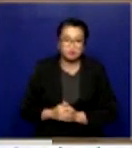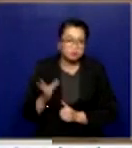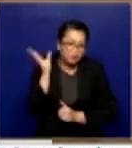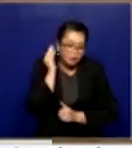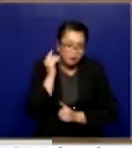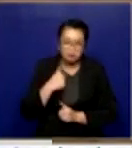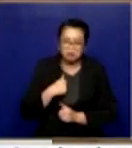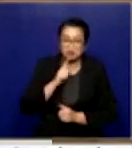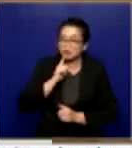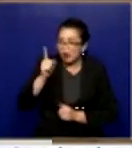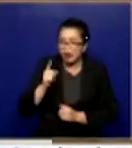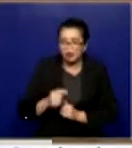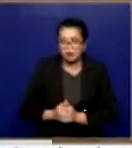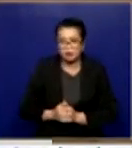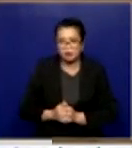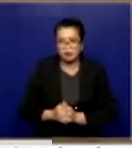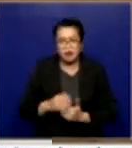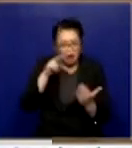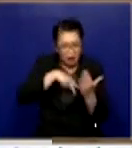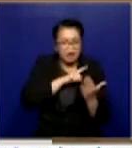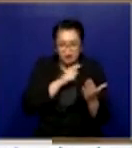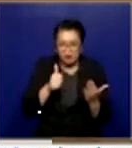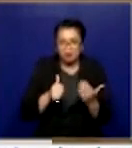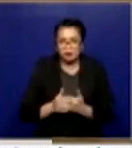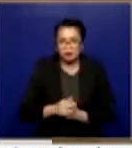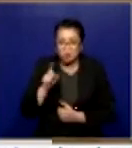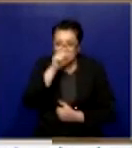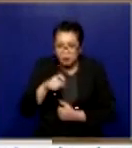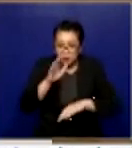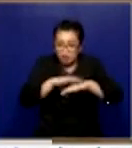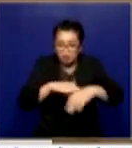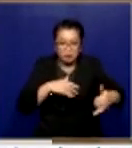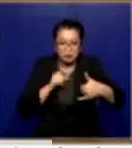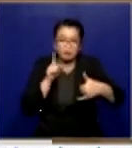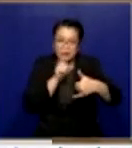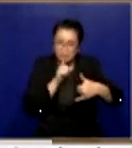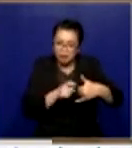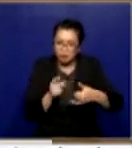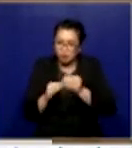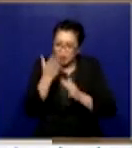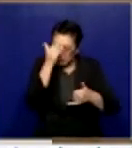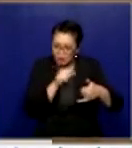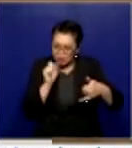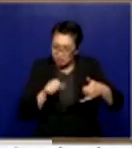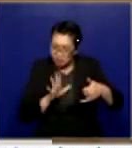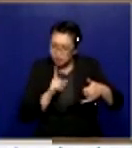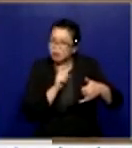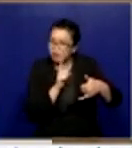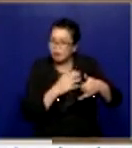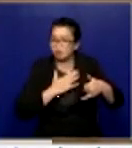กลับไปทุกคนนั่นแหละณห้องอาหารเองได้สงสัยผมก็เรียกว่าถามตัวเลขมันเป็นยังไงไม่ใช่หรือเปล่า